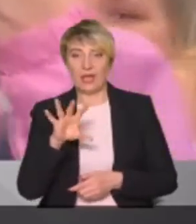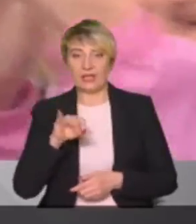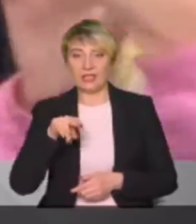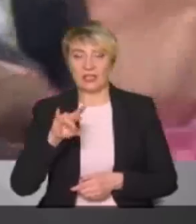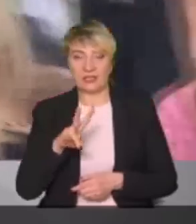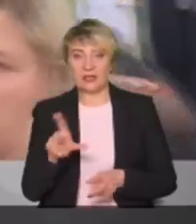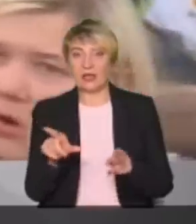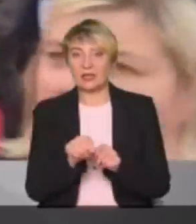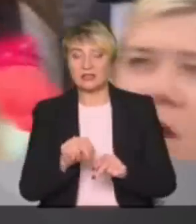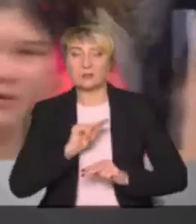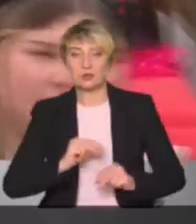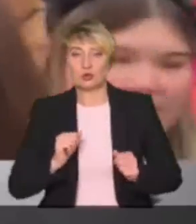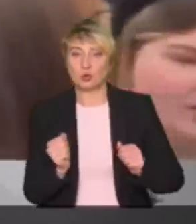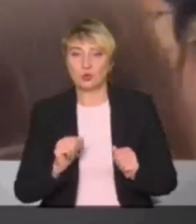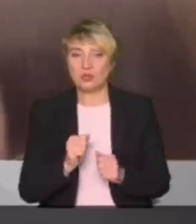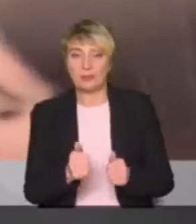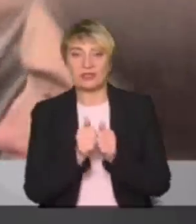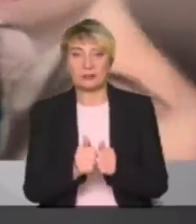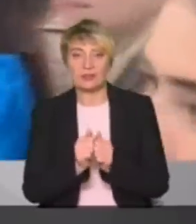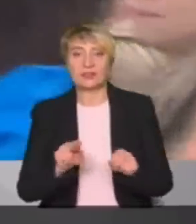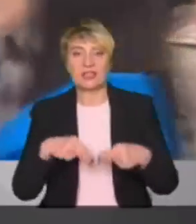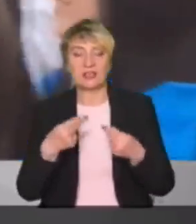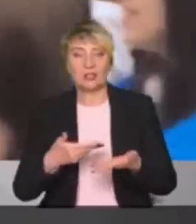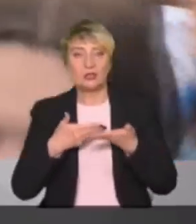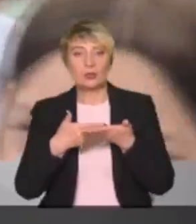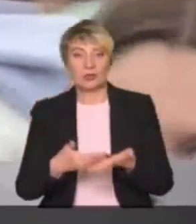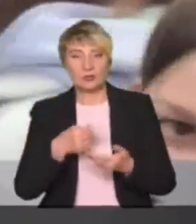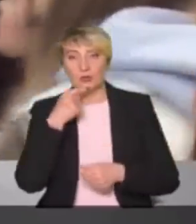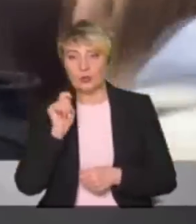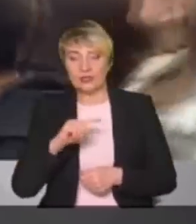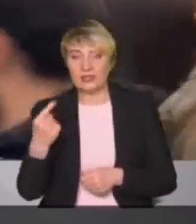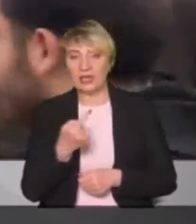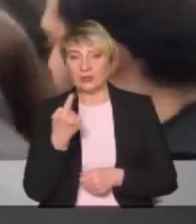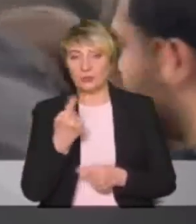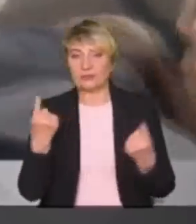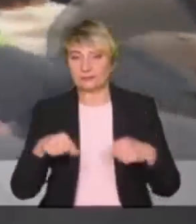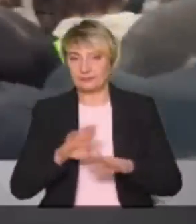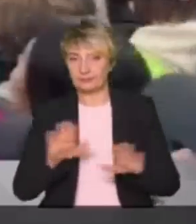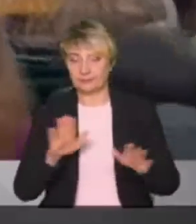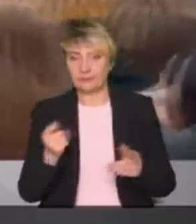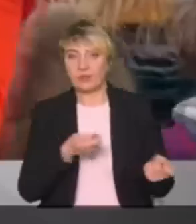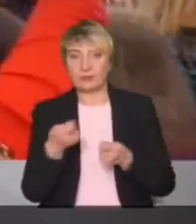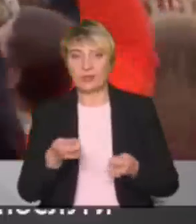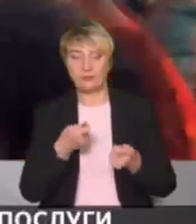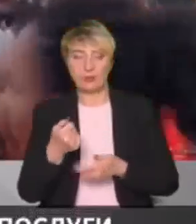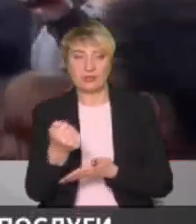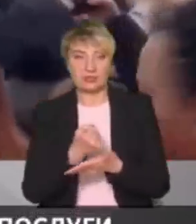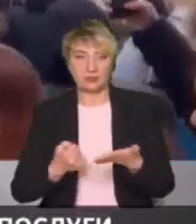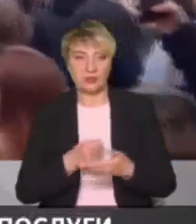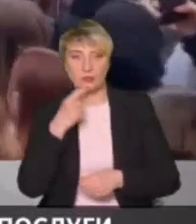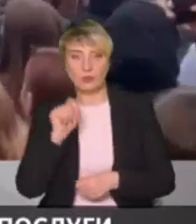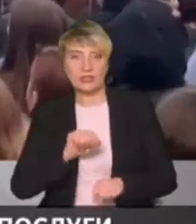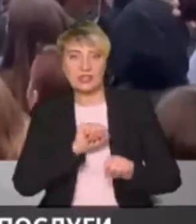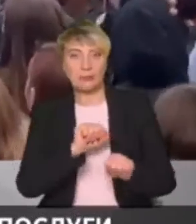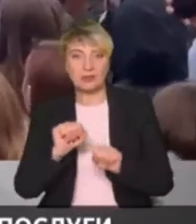друзями та партнерами надає допомогу, аби українська економіка не зазнала колапсу, надсилає зброю, щоб українці боронили себе. Ну і